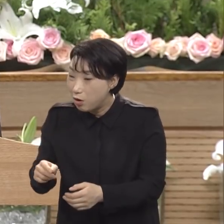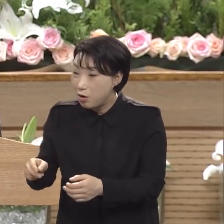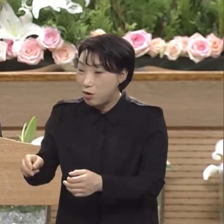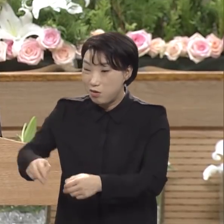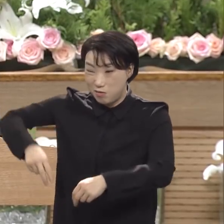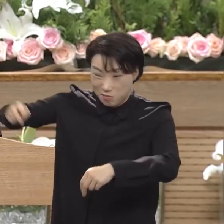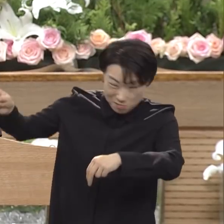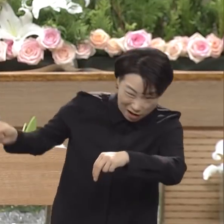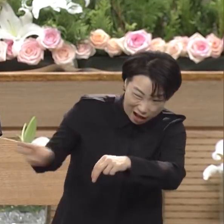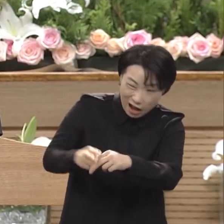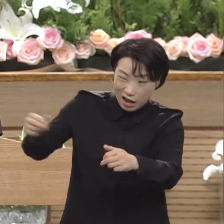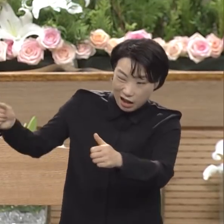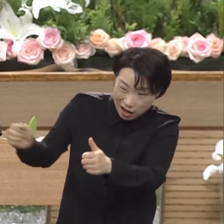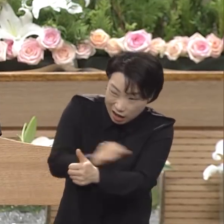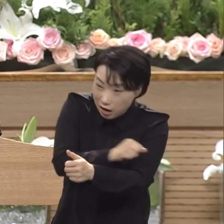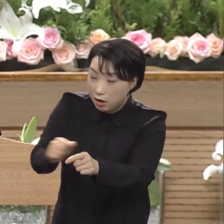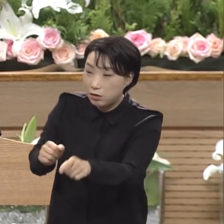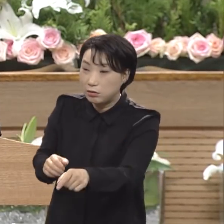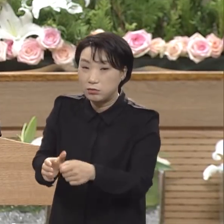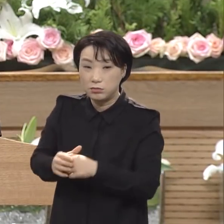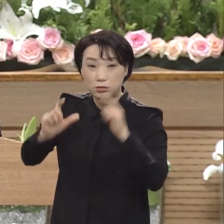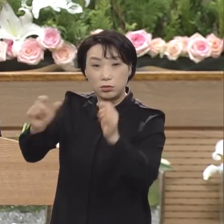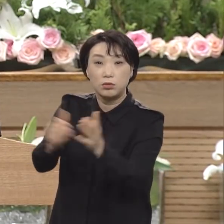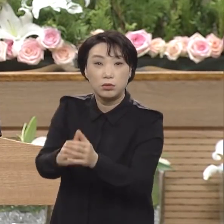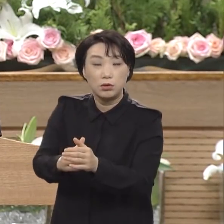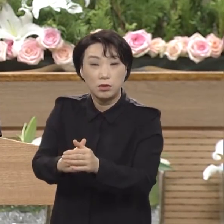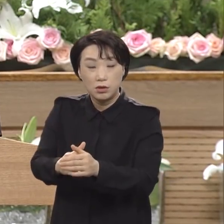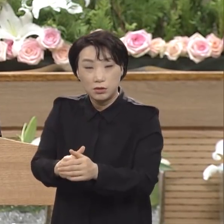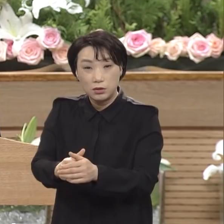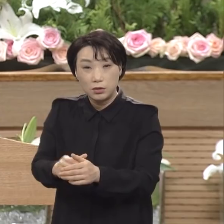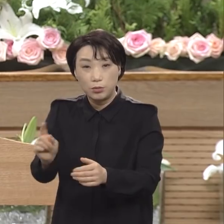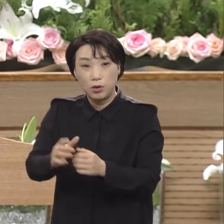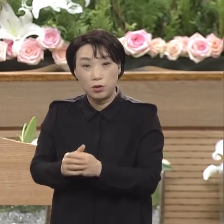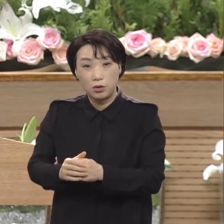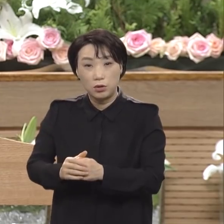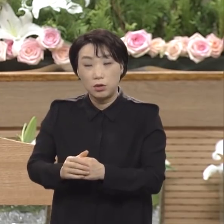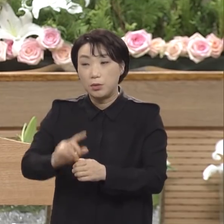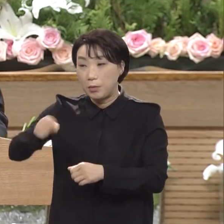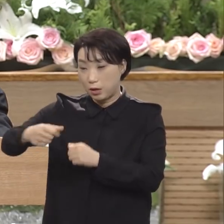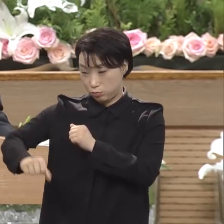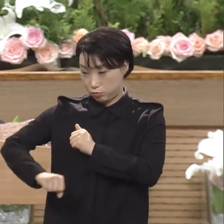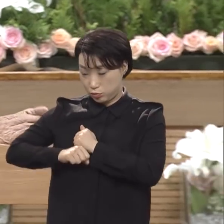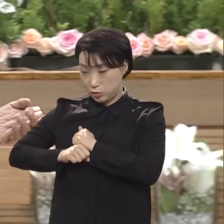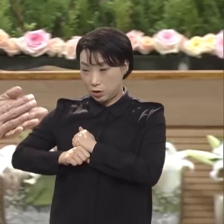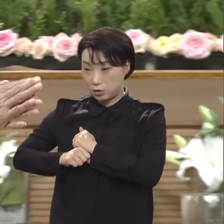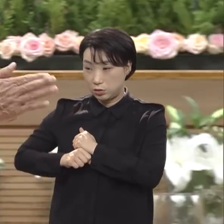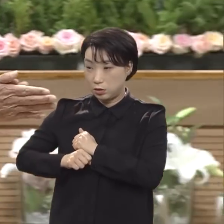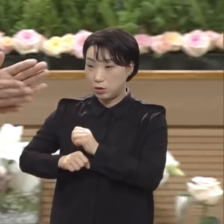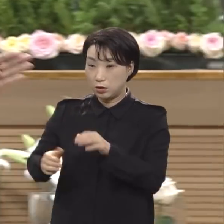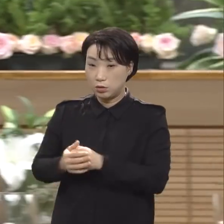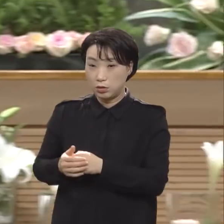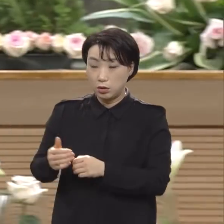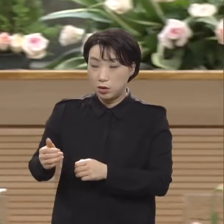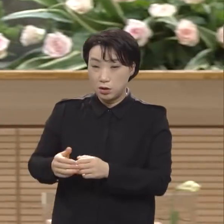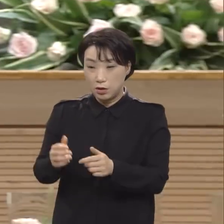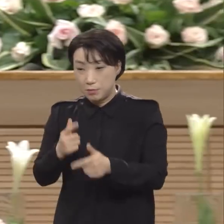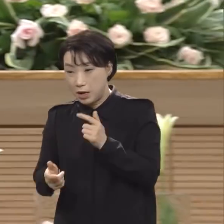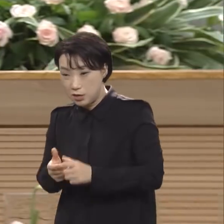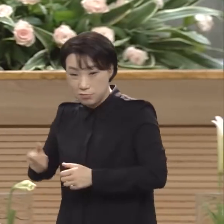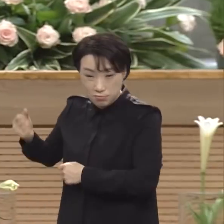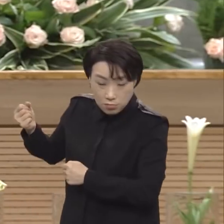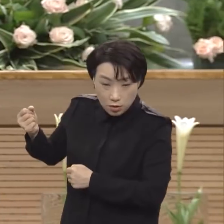쳐라 하니까 매로 치려는 백부장에게 뭐라고 말합니까?